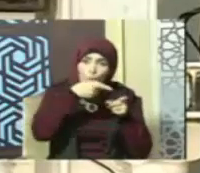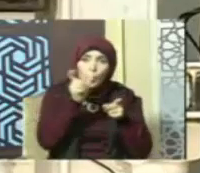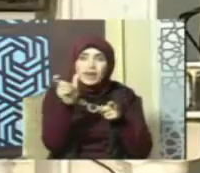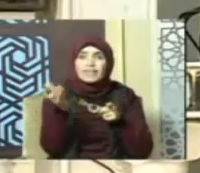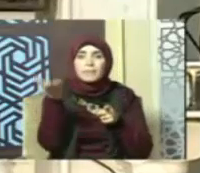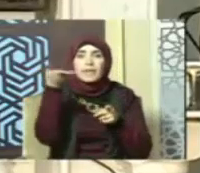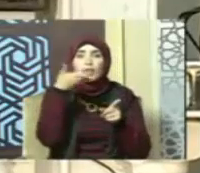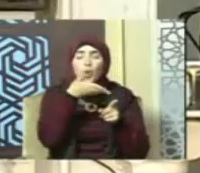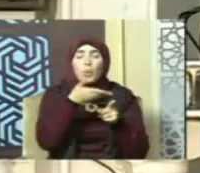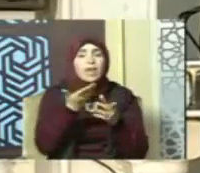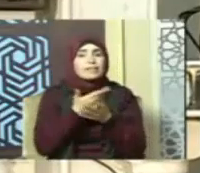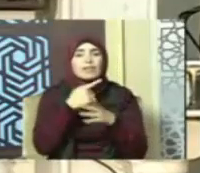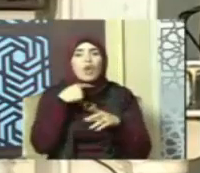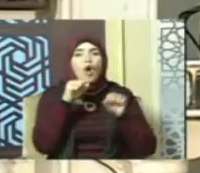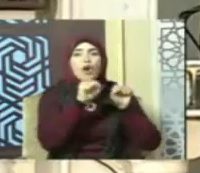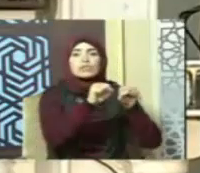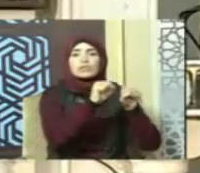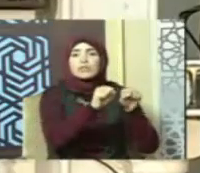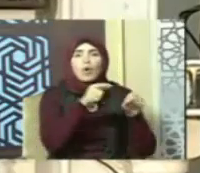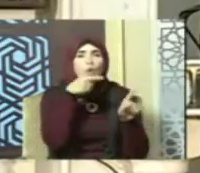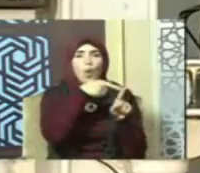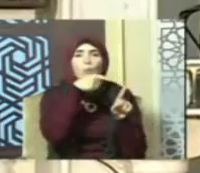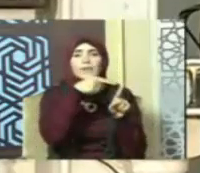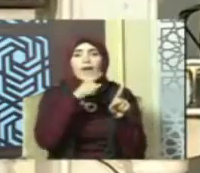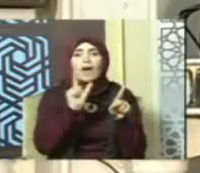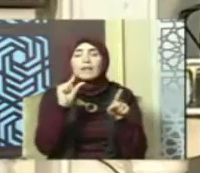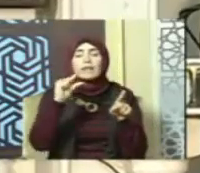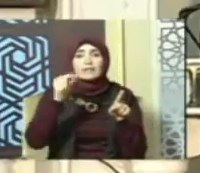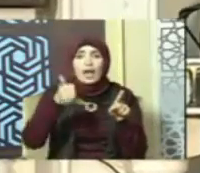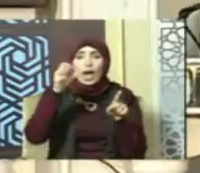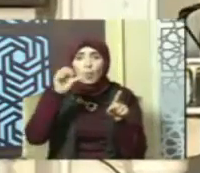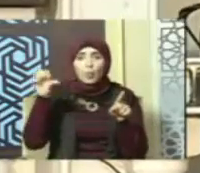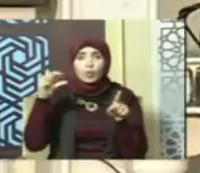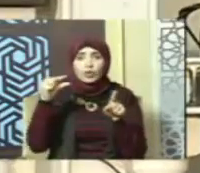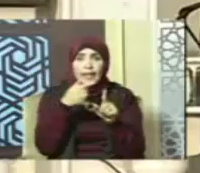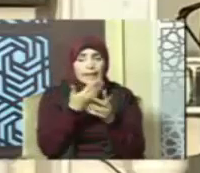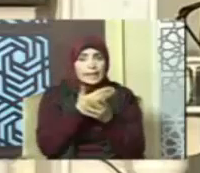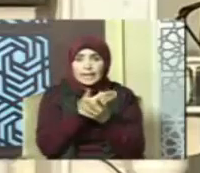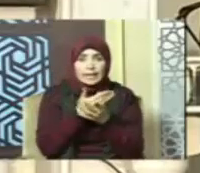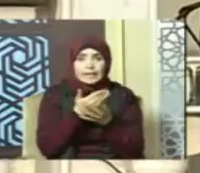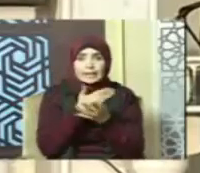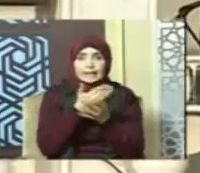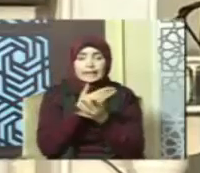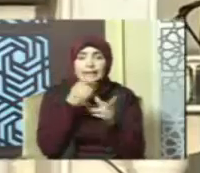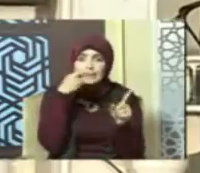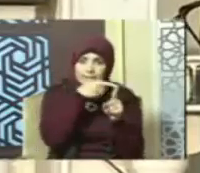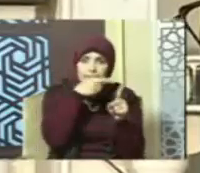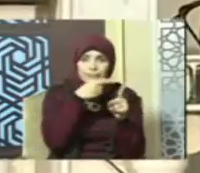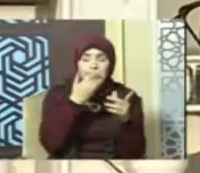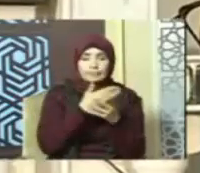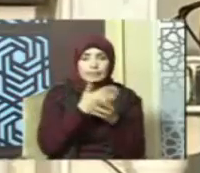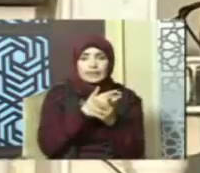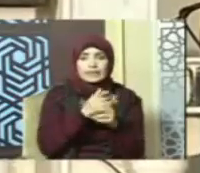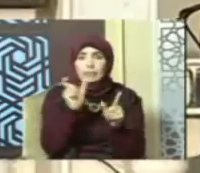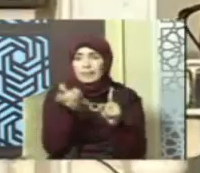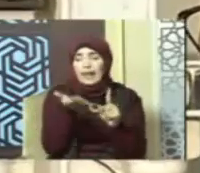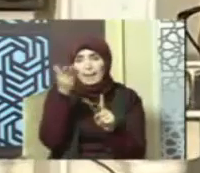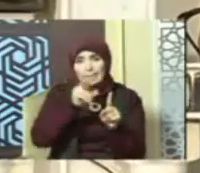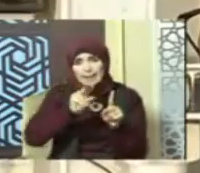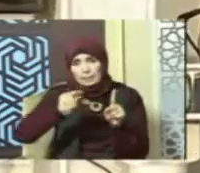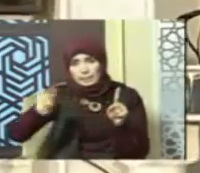خص نبينا صلى الله عليه وسلم سيدنا داود بذلك من دون سائر